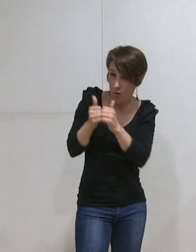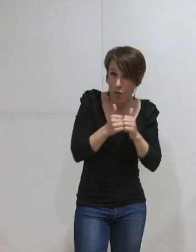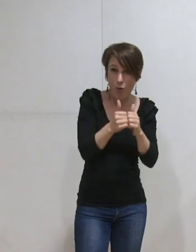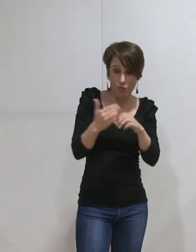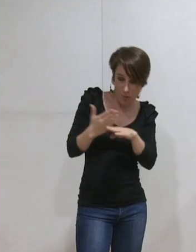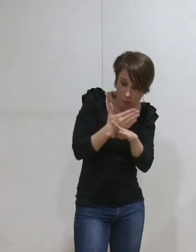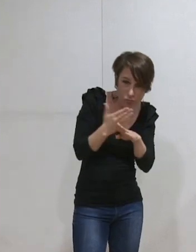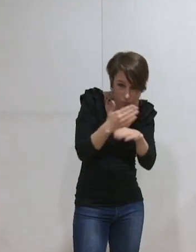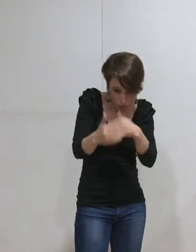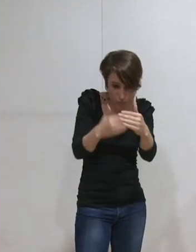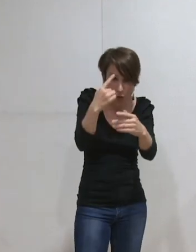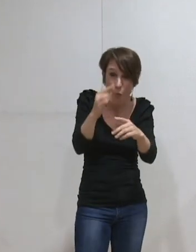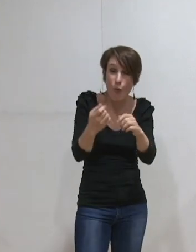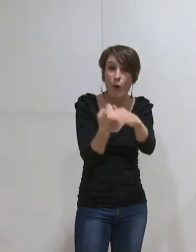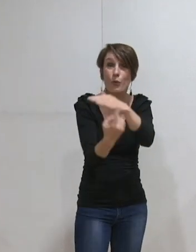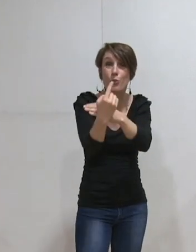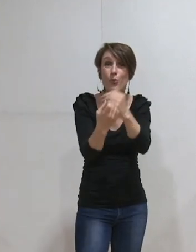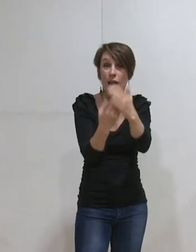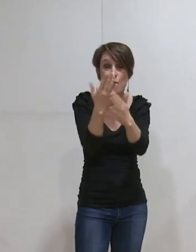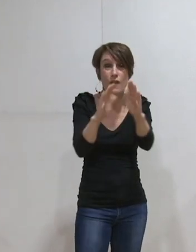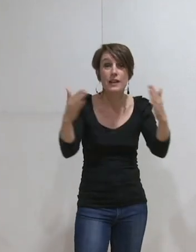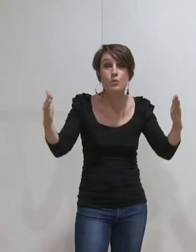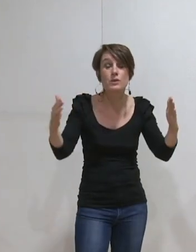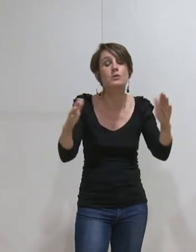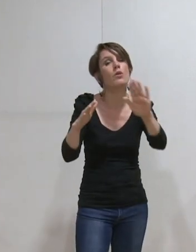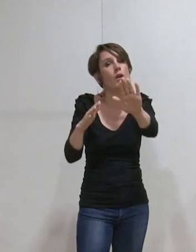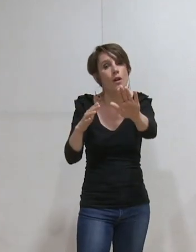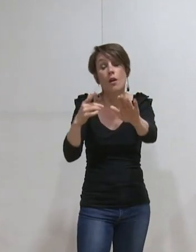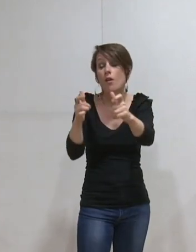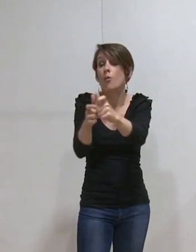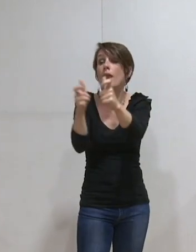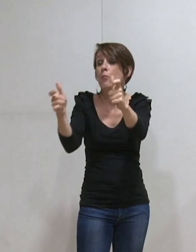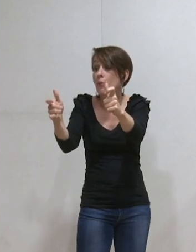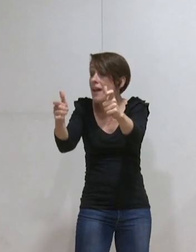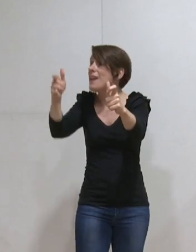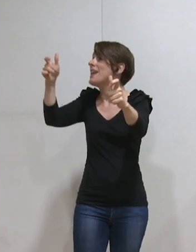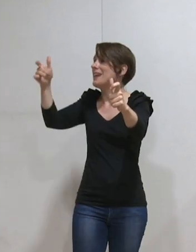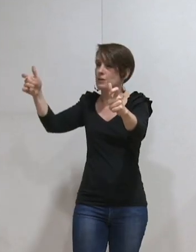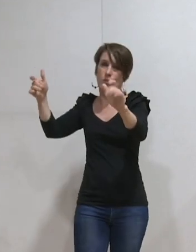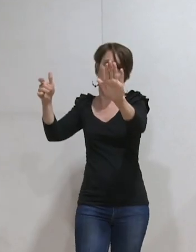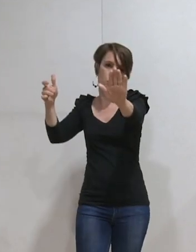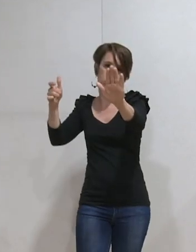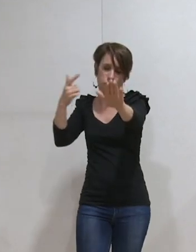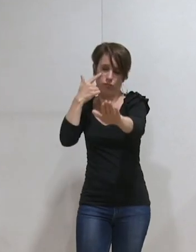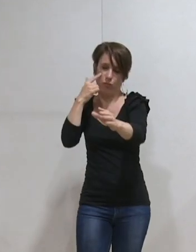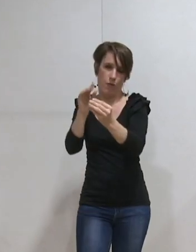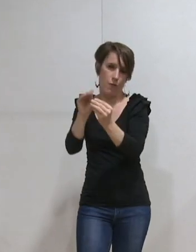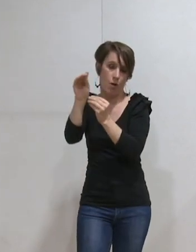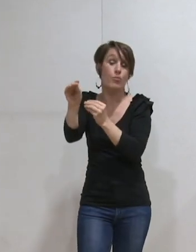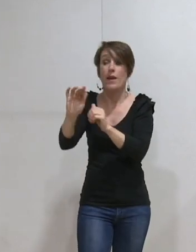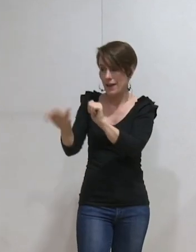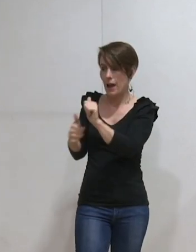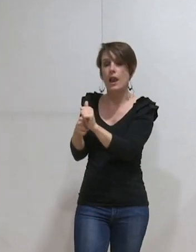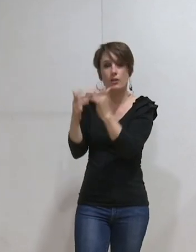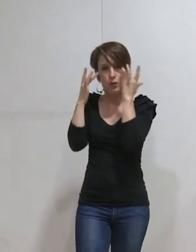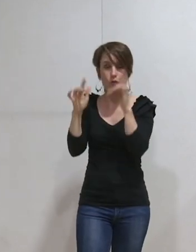exposition euh on verra bien ce que sera cette extension je ne bien sûr vous l'avez dit vous-même en l'absence de la la joointe je pense